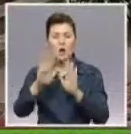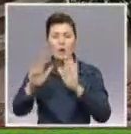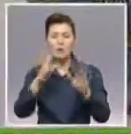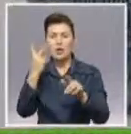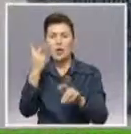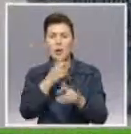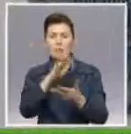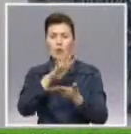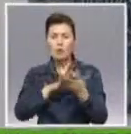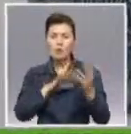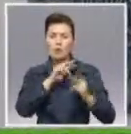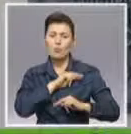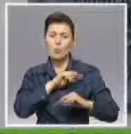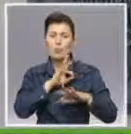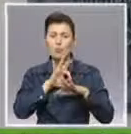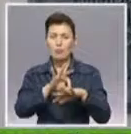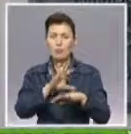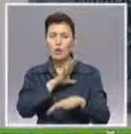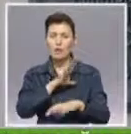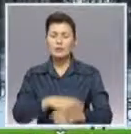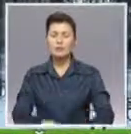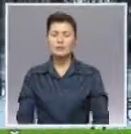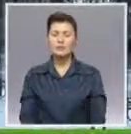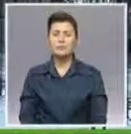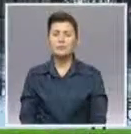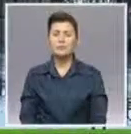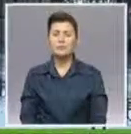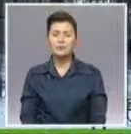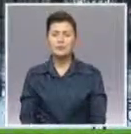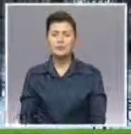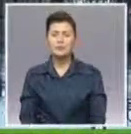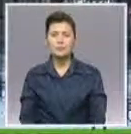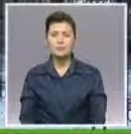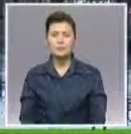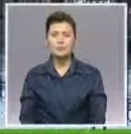2 аптаға жуық жұмыс істейтін болады. Нәбира Алманова, Ерлан Сағымбеков, Алматы телеарнасы.